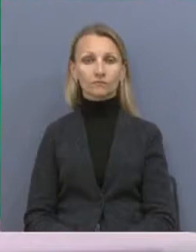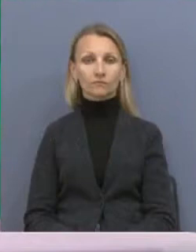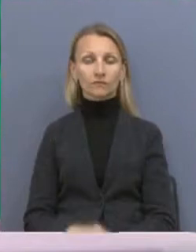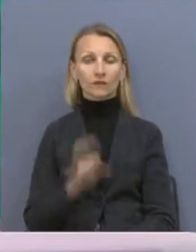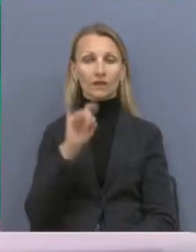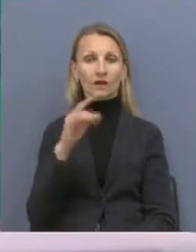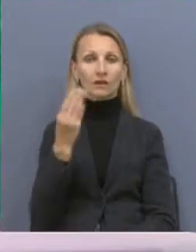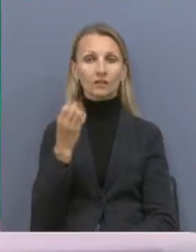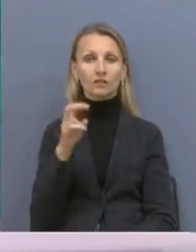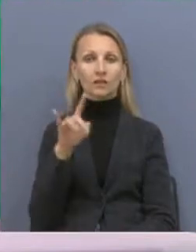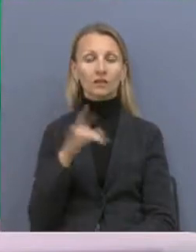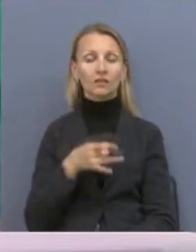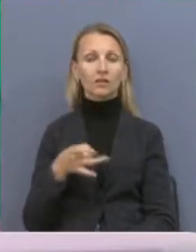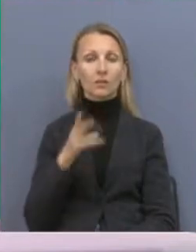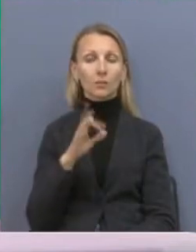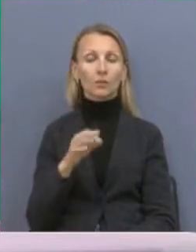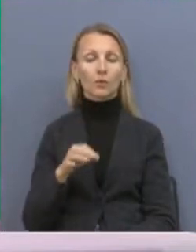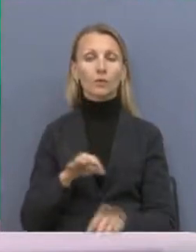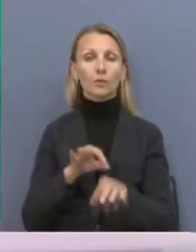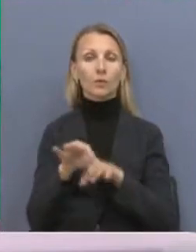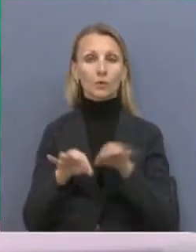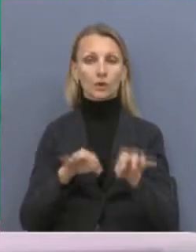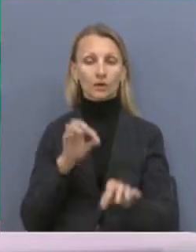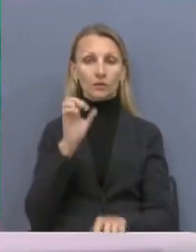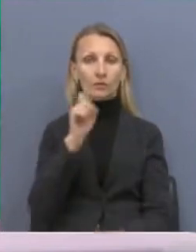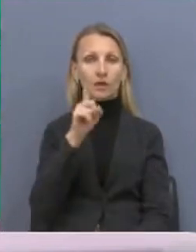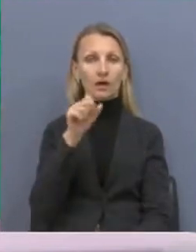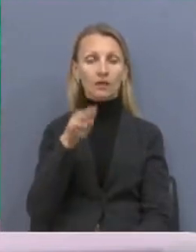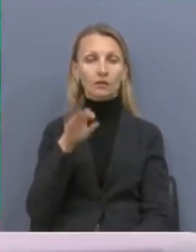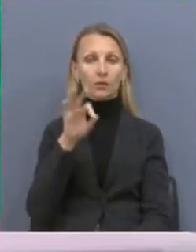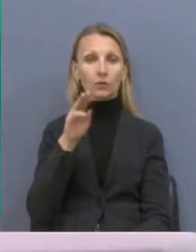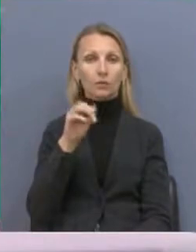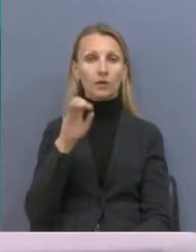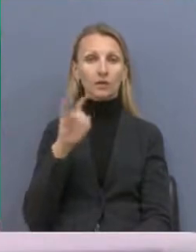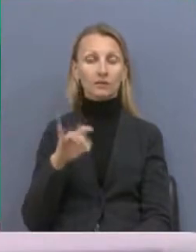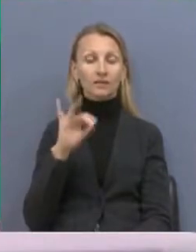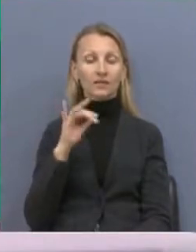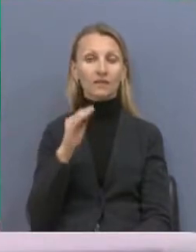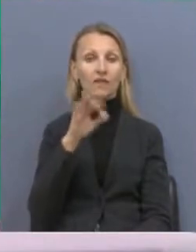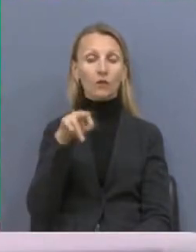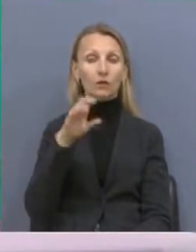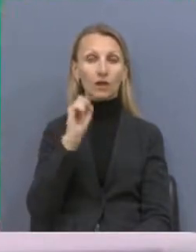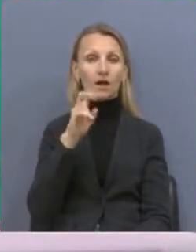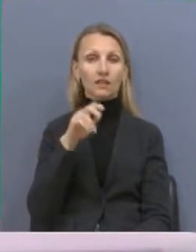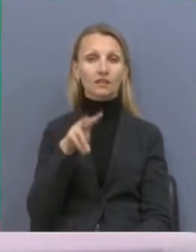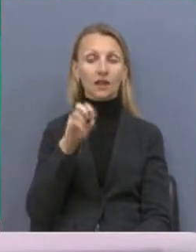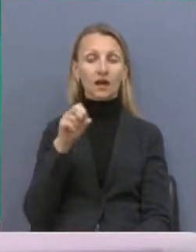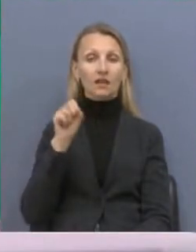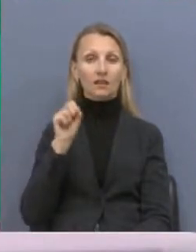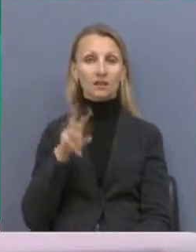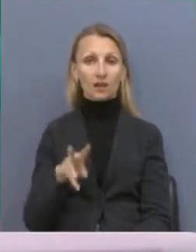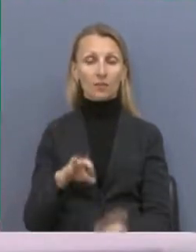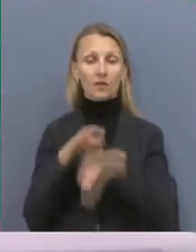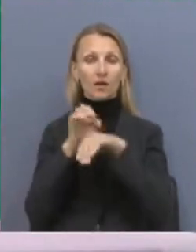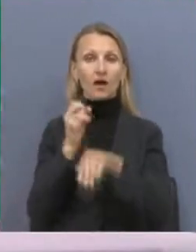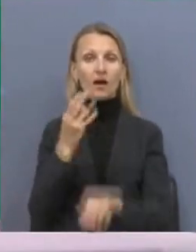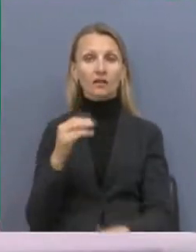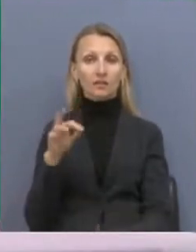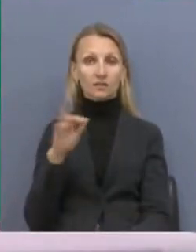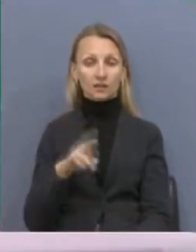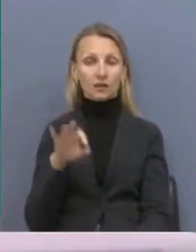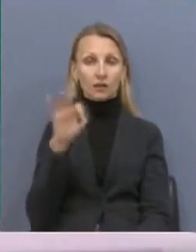В Аршалынском районе в рамках проекта «Бақытты отбасы» благотворительным фондом «Асыл Адам» проведена акция «Қайрымды жума».